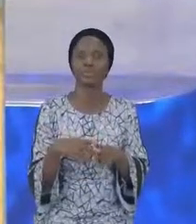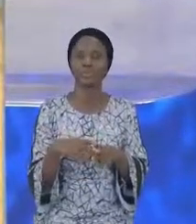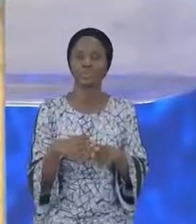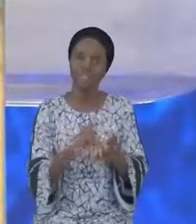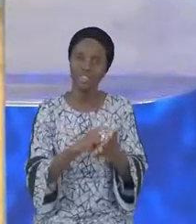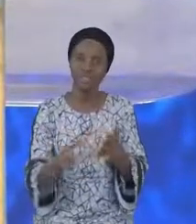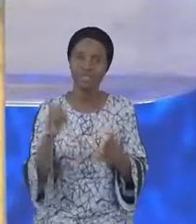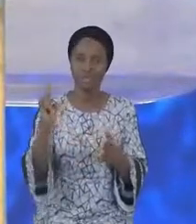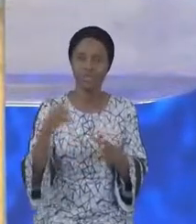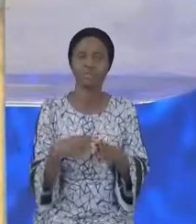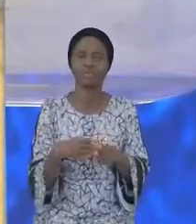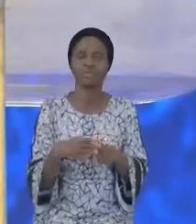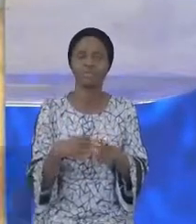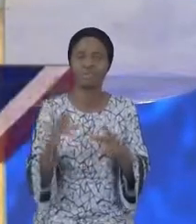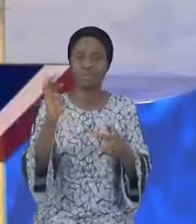Verset 1,